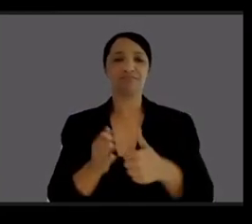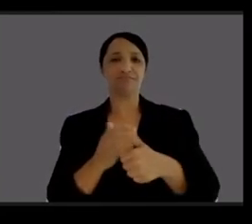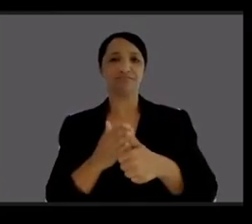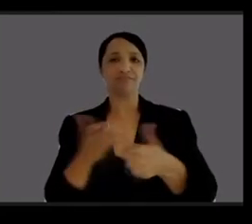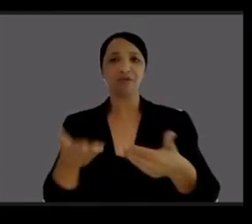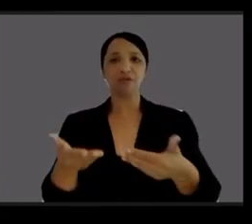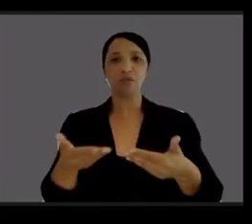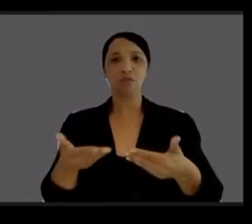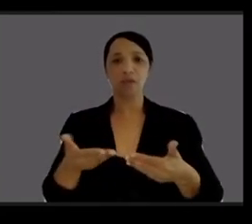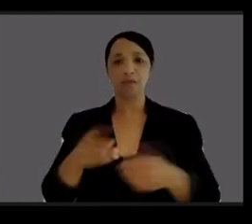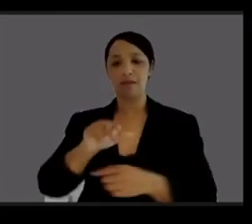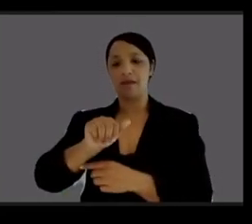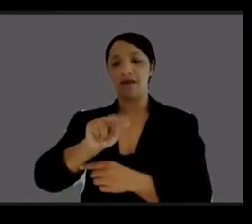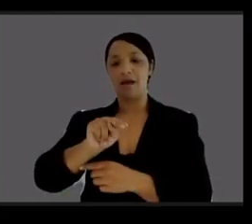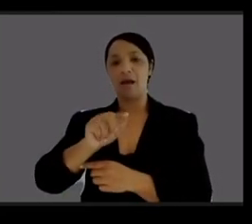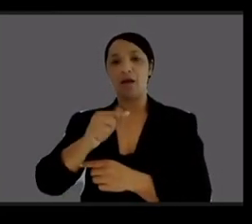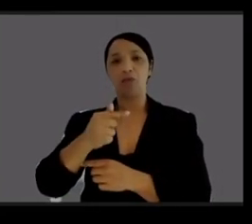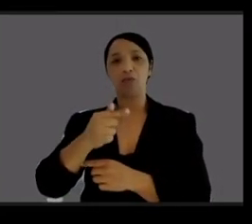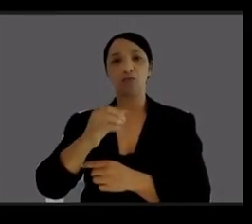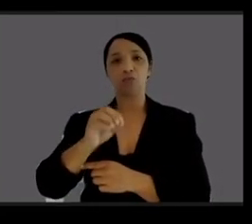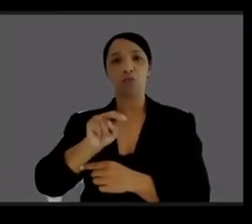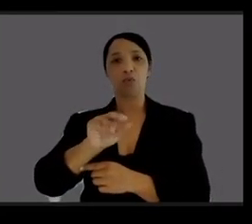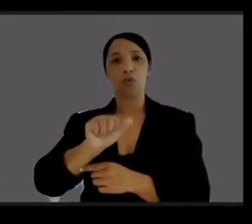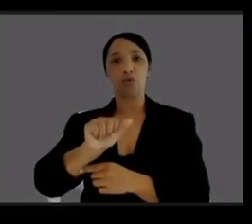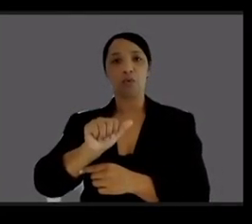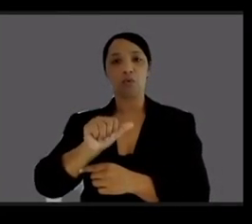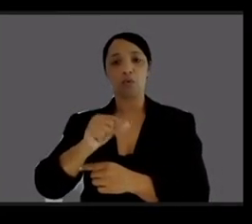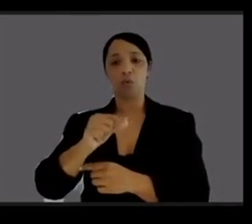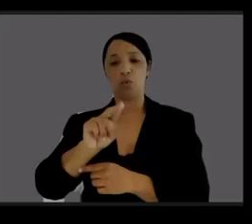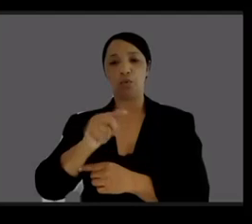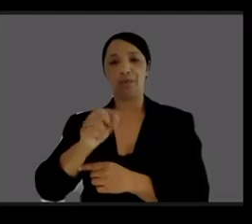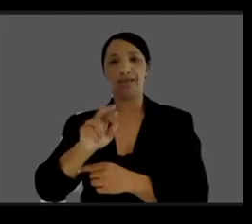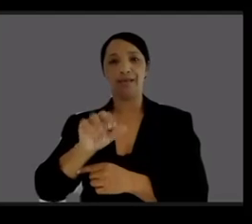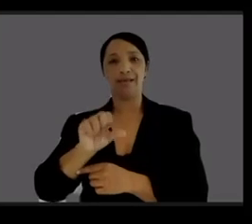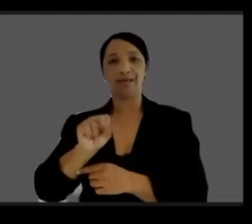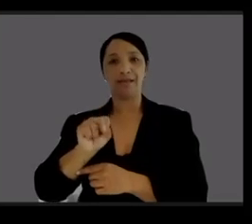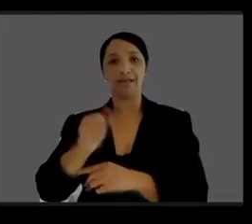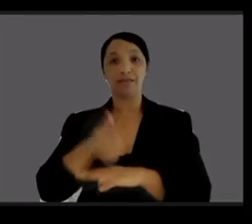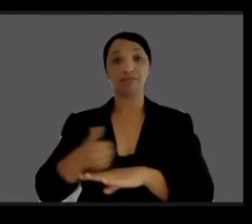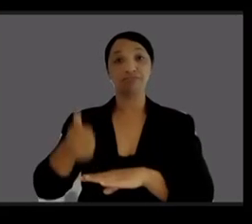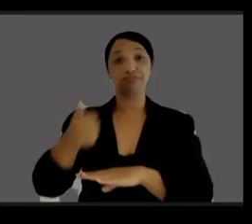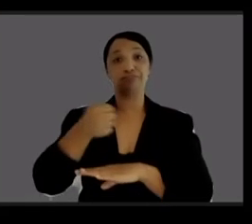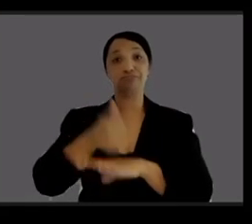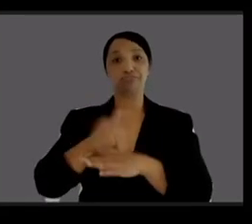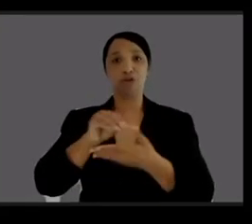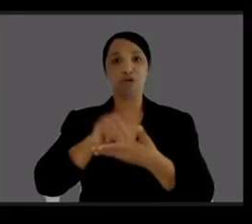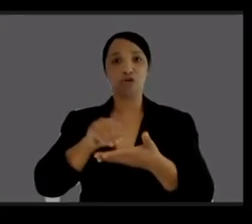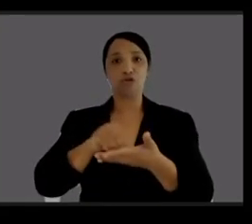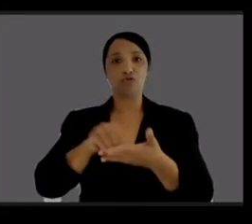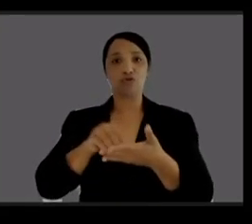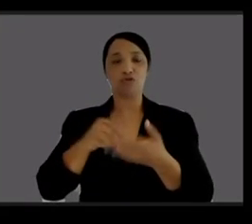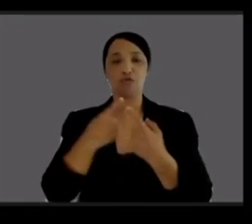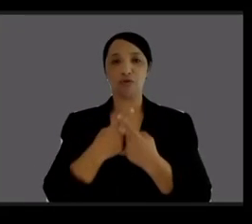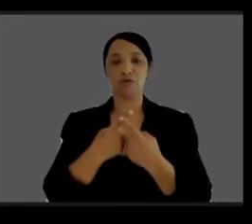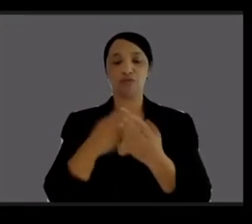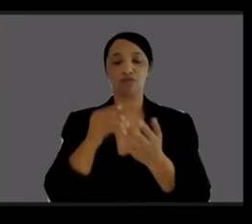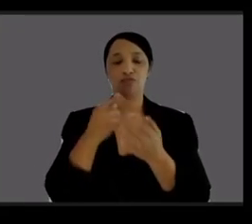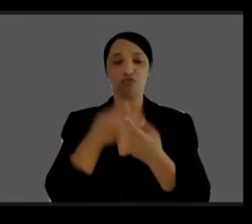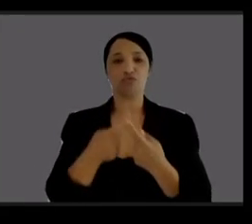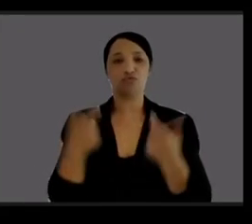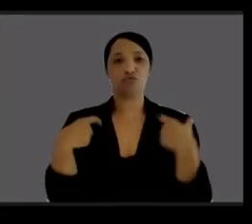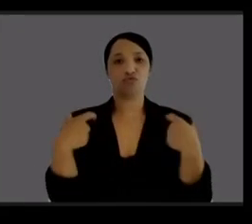们欢迎联合国秘书长古特雷斯先生通过视频发